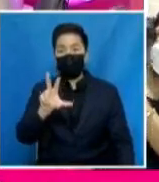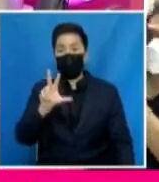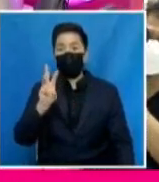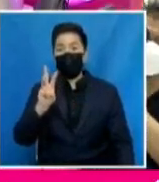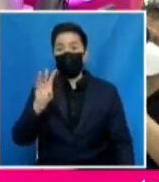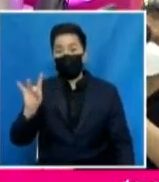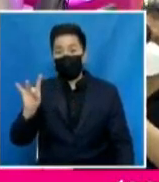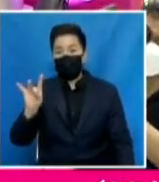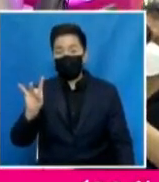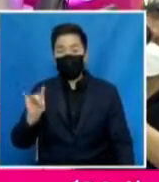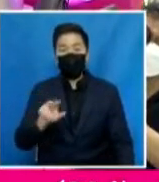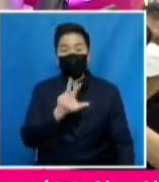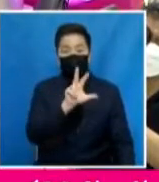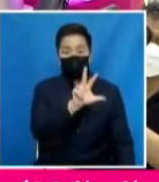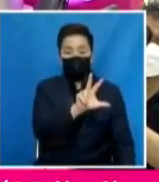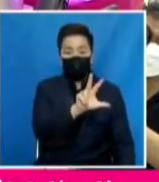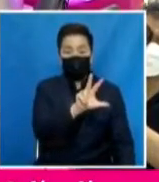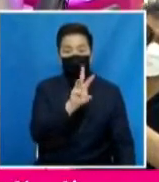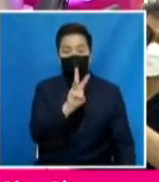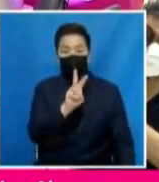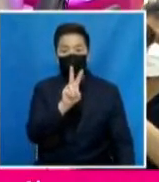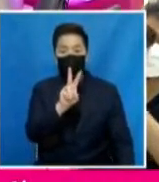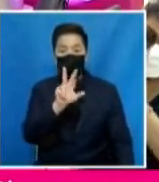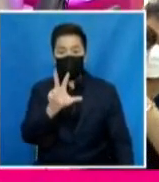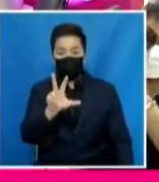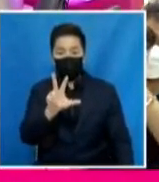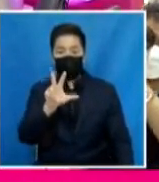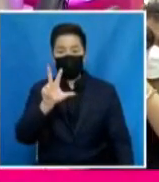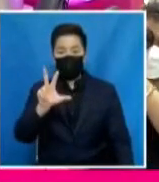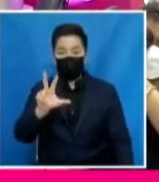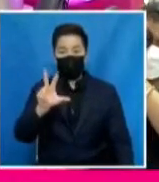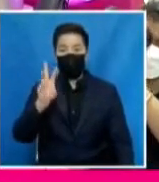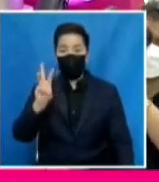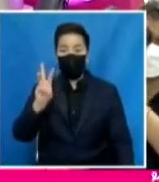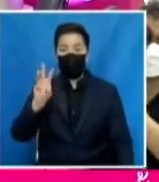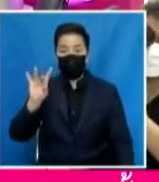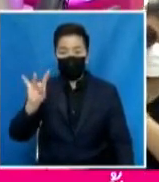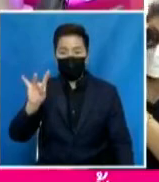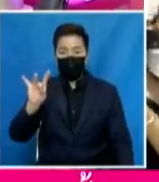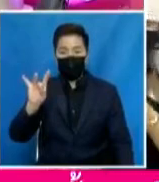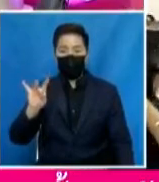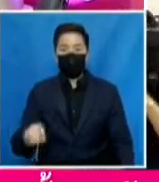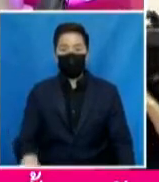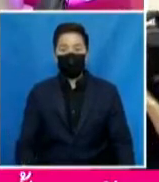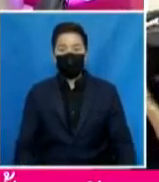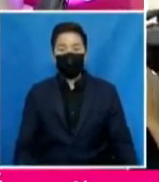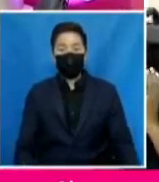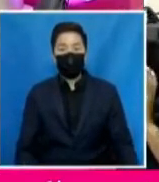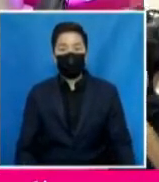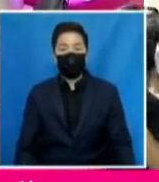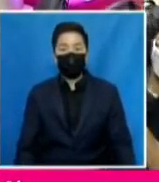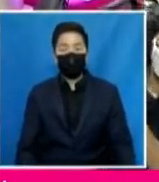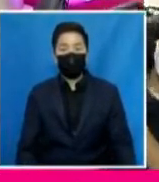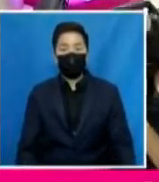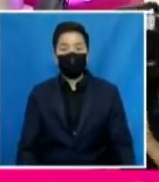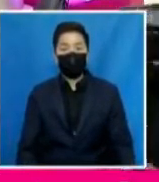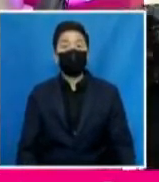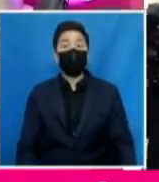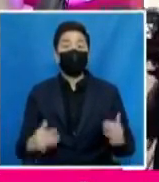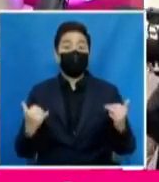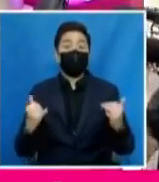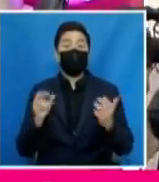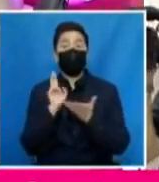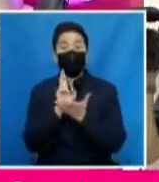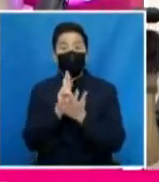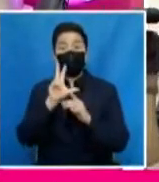3623368 3623368 ได้ทำการออกราง